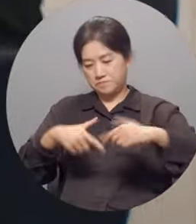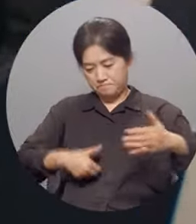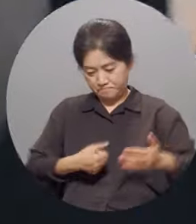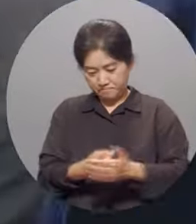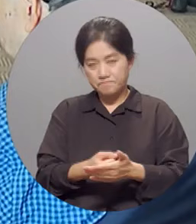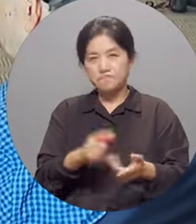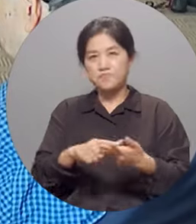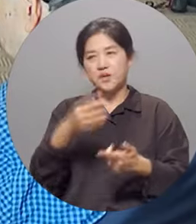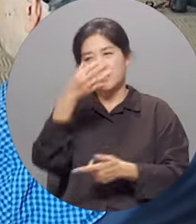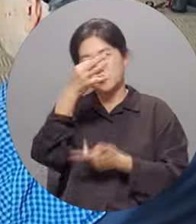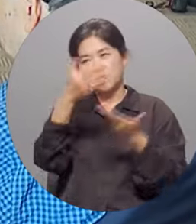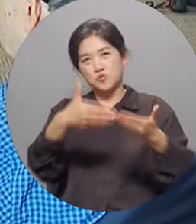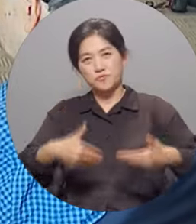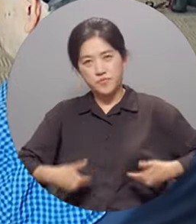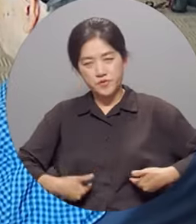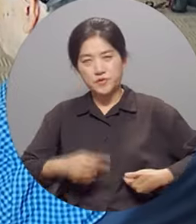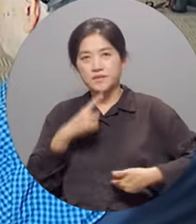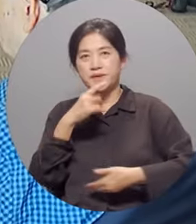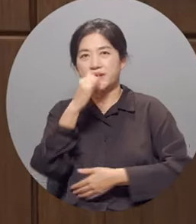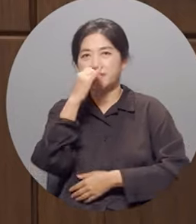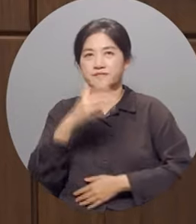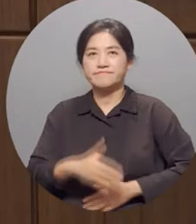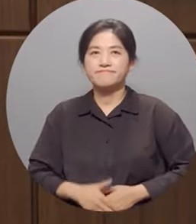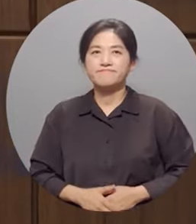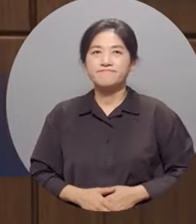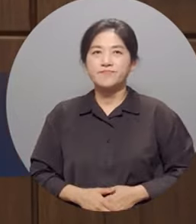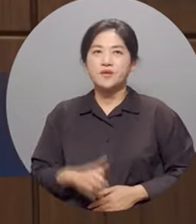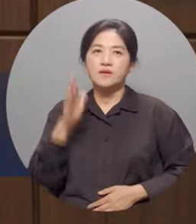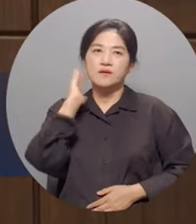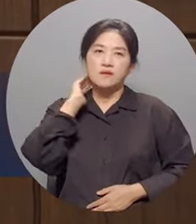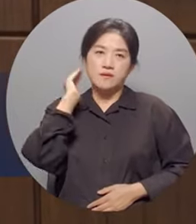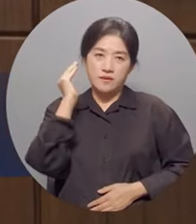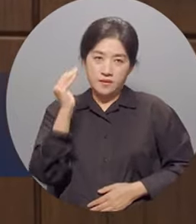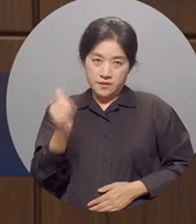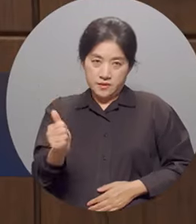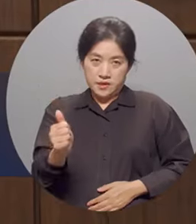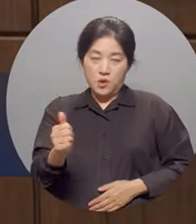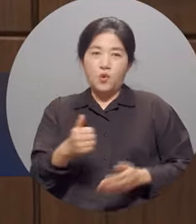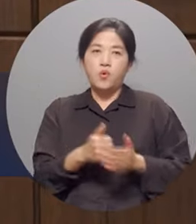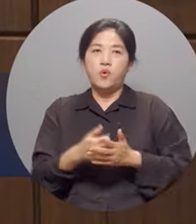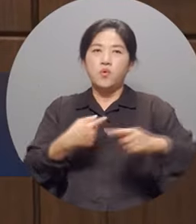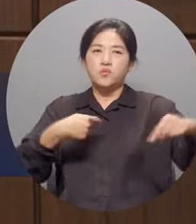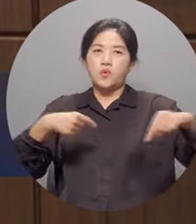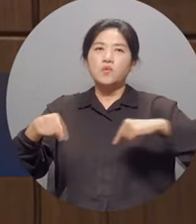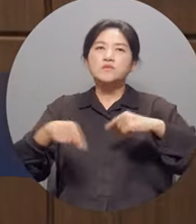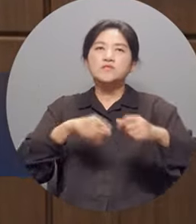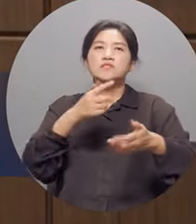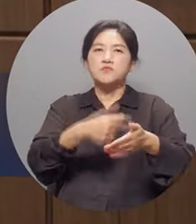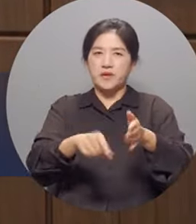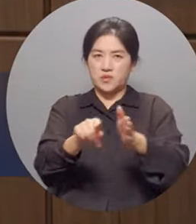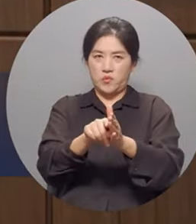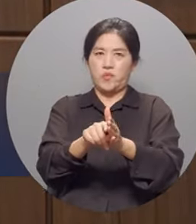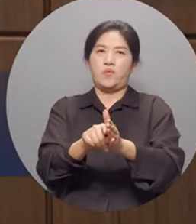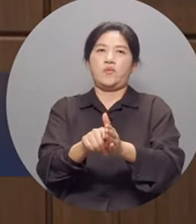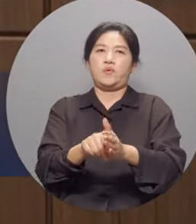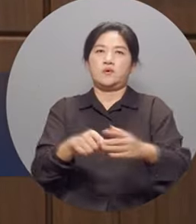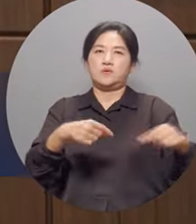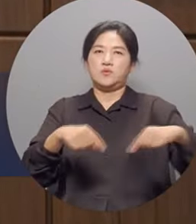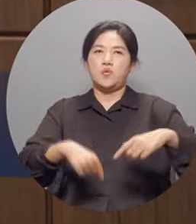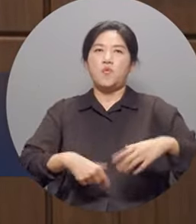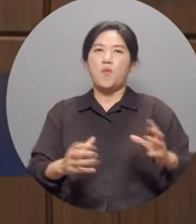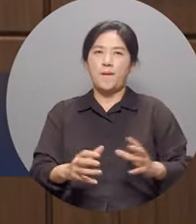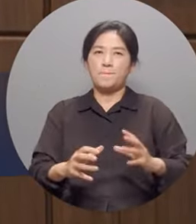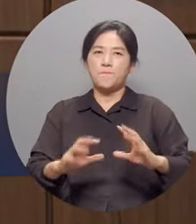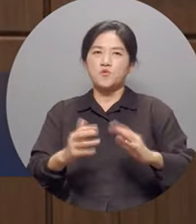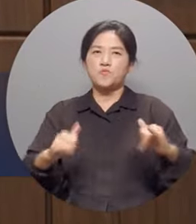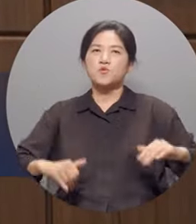결단을 인정해야 한다는 의견도 있었습니다. 대통령께서 통치 차원에서 정치화합,